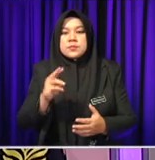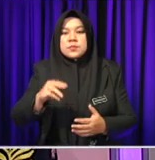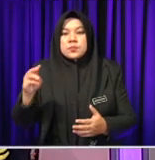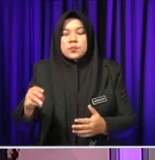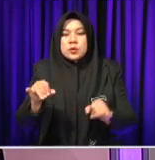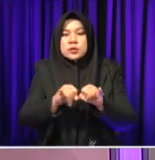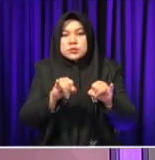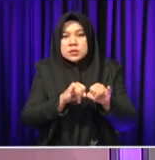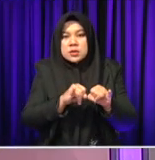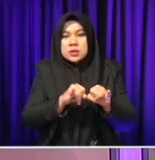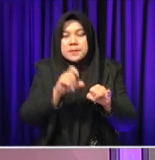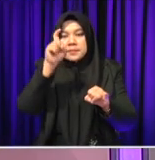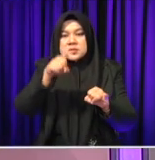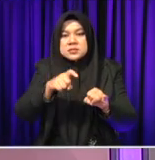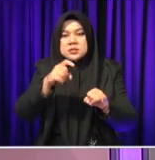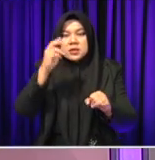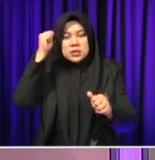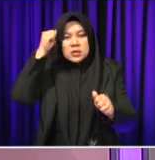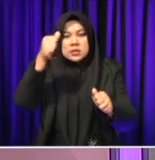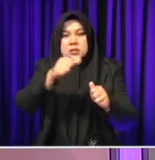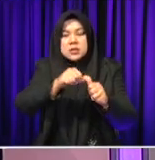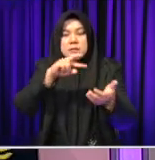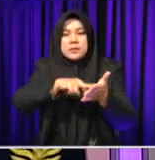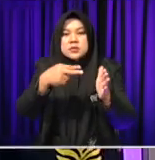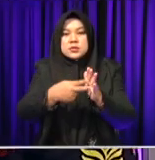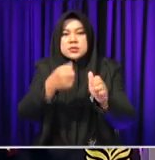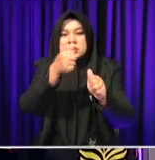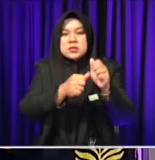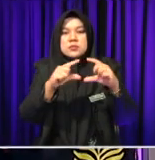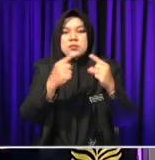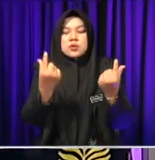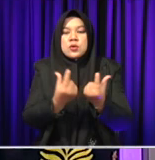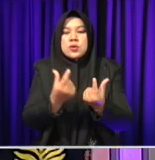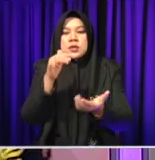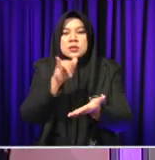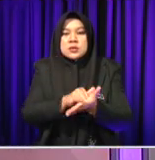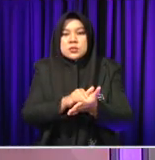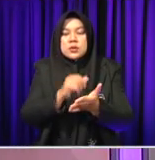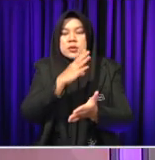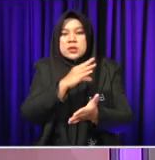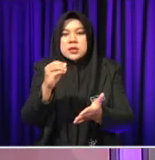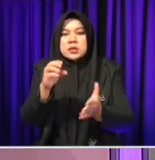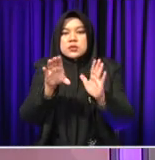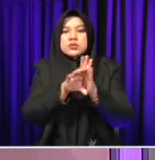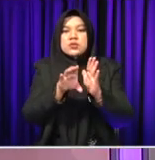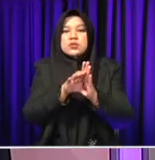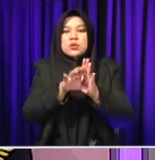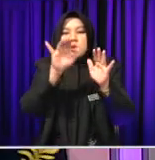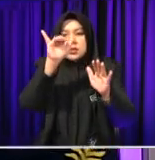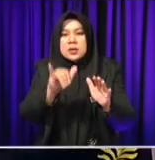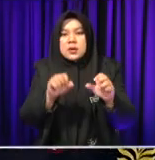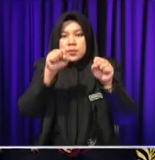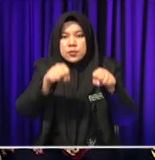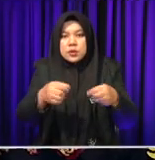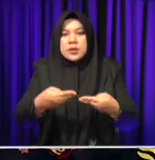juga perlu ingat maksud maksud setiap golongan tersebut apa maksud dia kemudian Apa contoh yang boleh